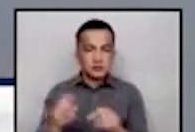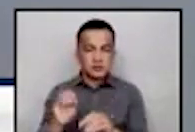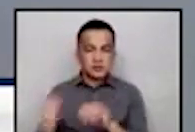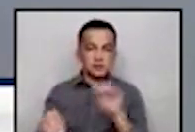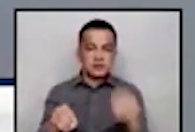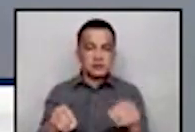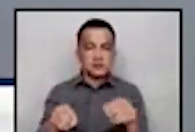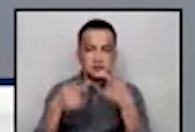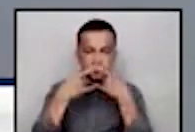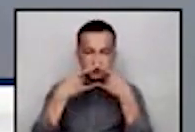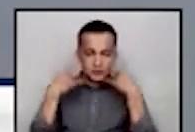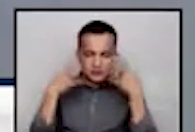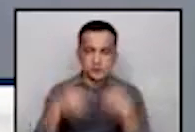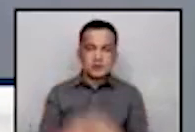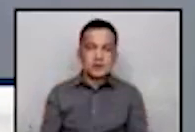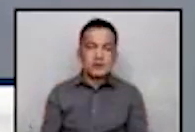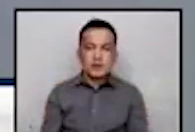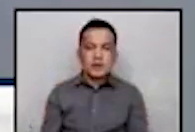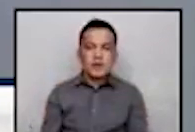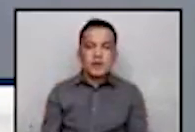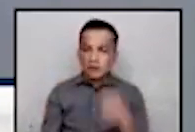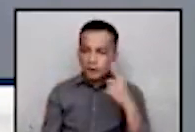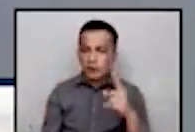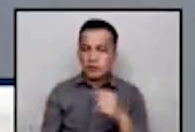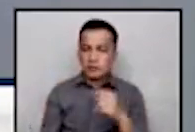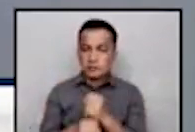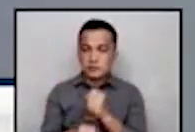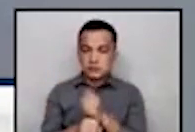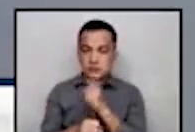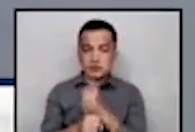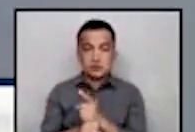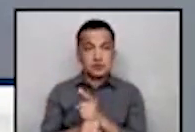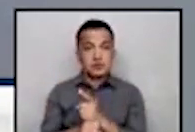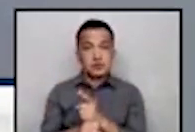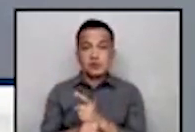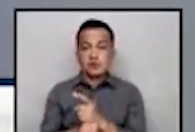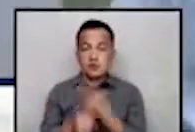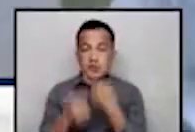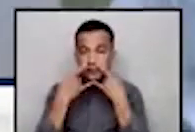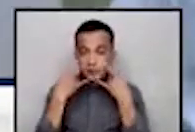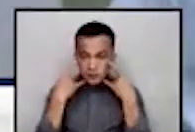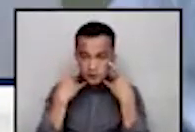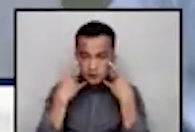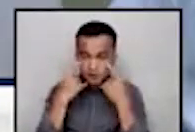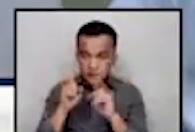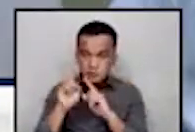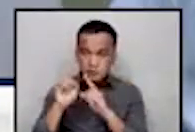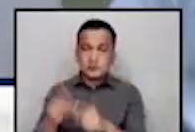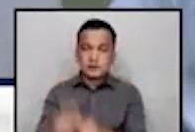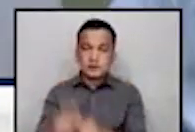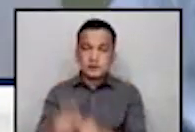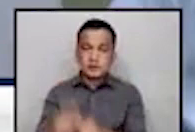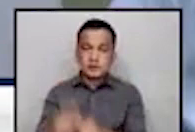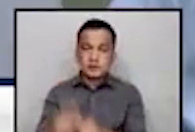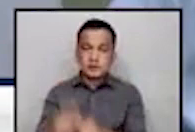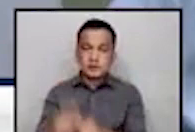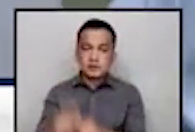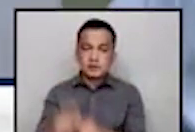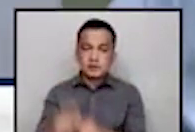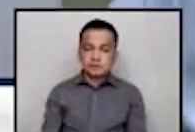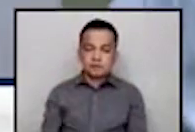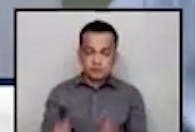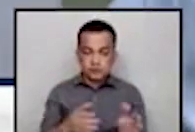mask para to ensure lang na mga naka-face mask po ang mga magsisipagdalos. Para naman sa seguridad ng mga aktibidad,